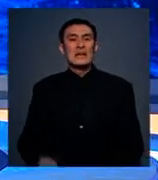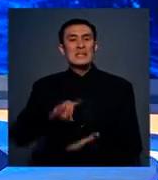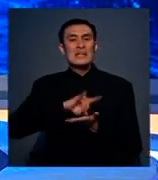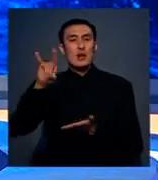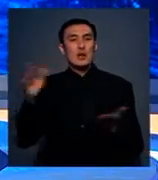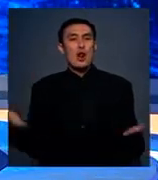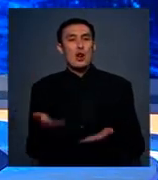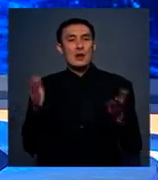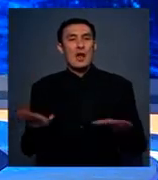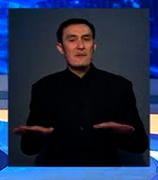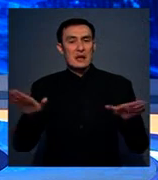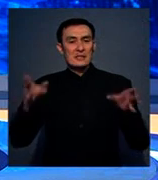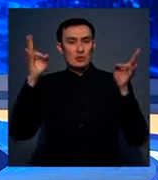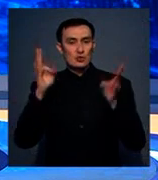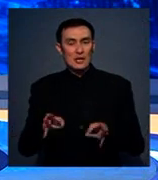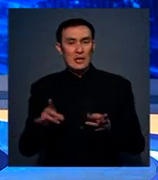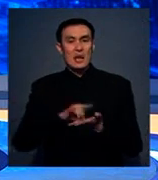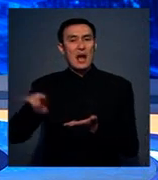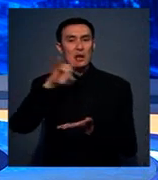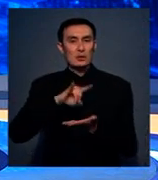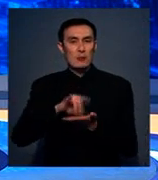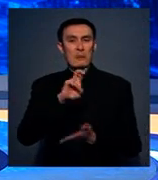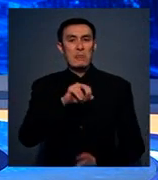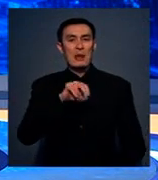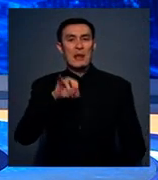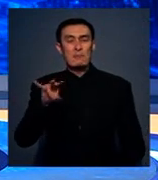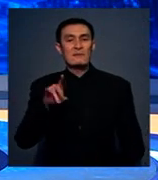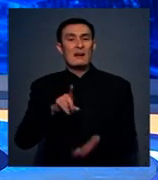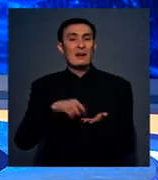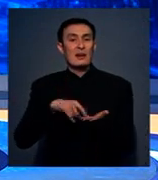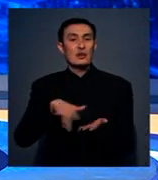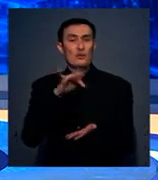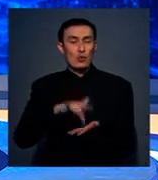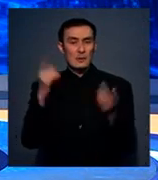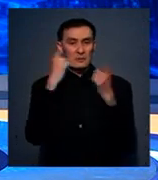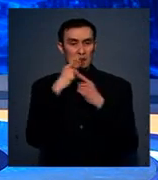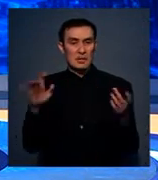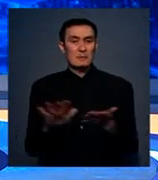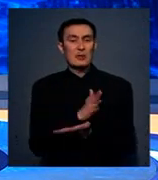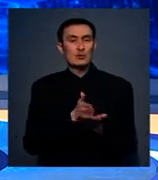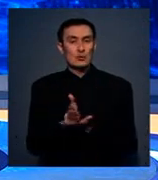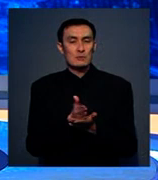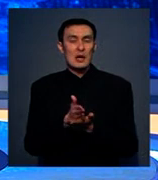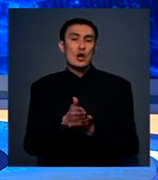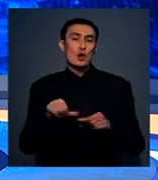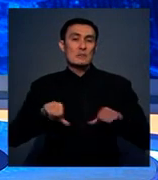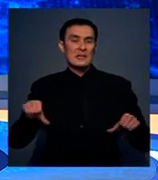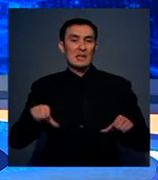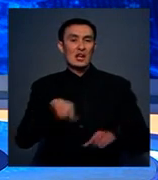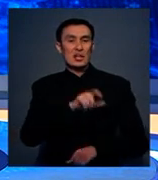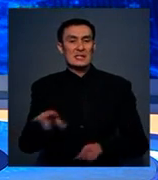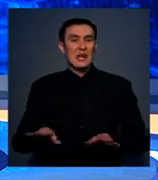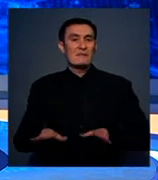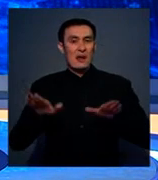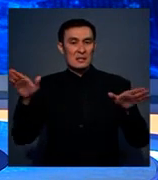Самолет легкой авиации потерпел крушение на аэродроме Балапан в Караганде. Об этом сообщает пресс-служба Комитета гражданской авиации. По